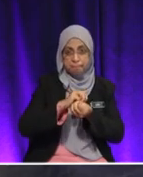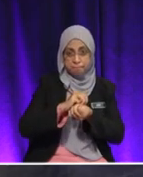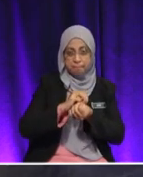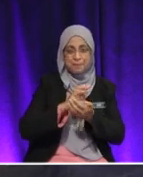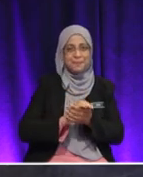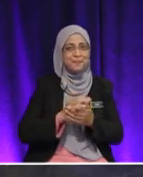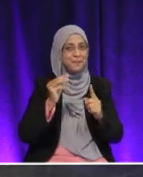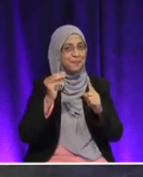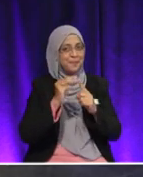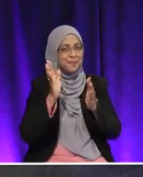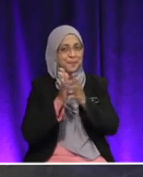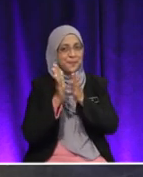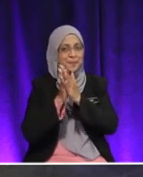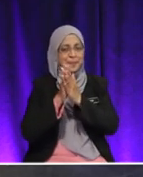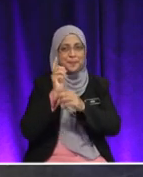materi